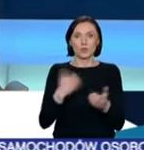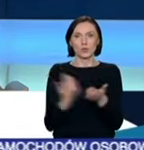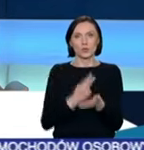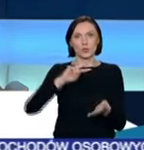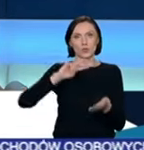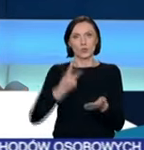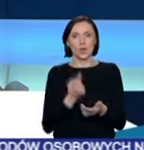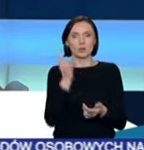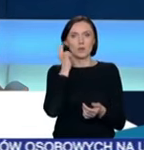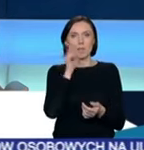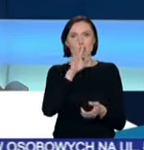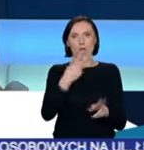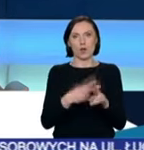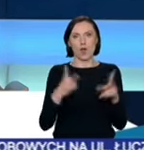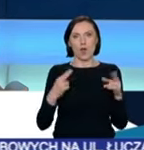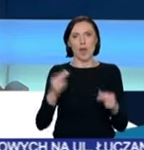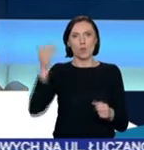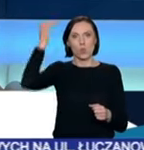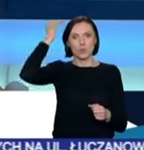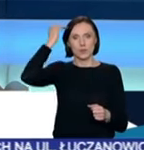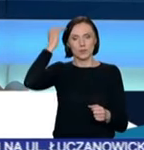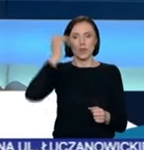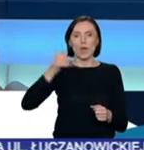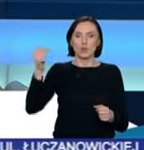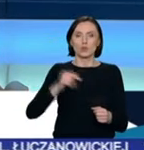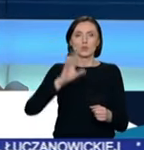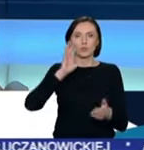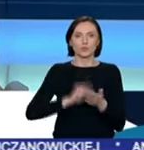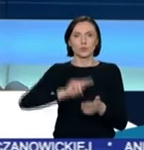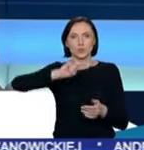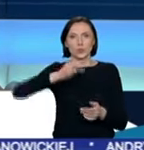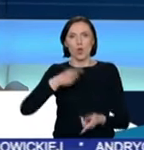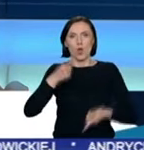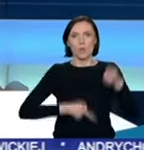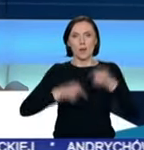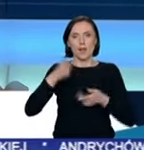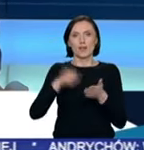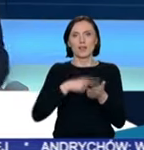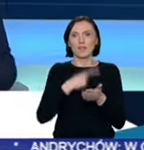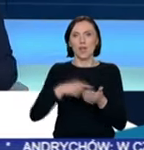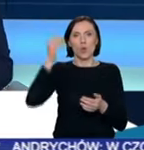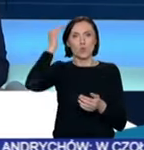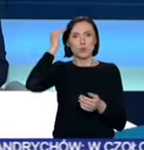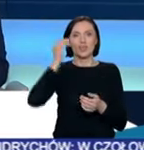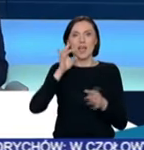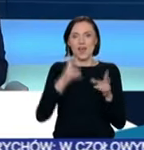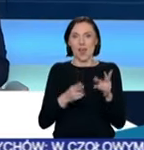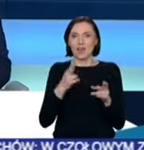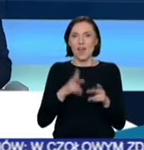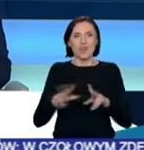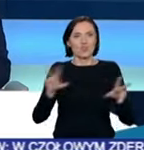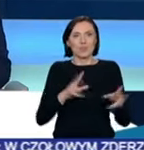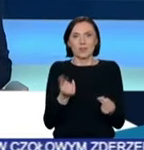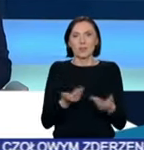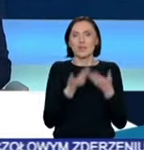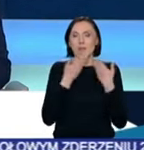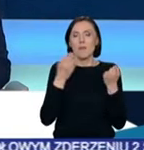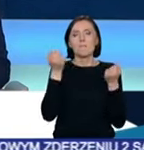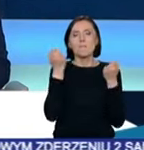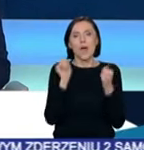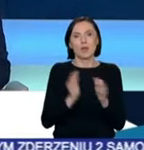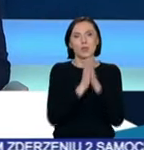– rak mózgu. Chłopiec musi przejść kolejną poważną operację usunięcia guza. Rodzina sama nie jest w stanie pokryć całości kosztów. Prosi